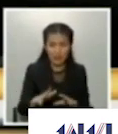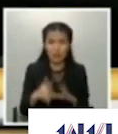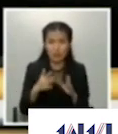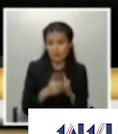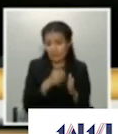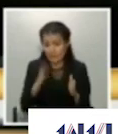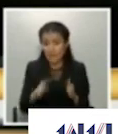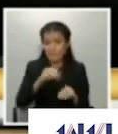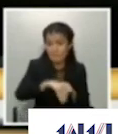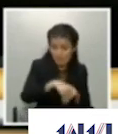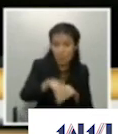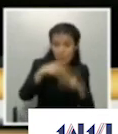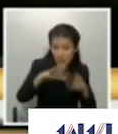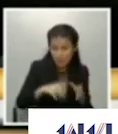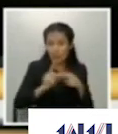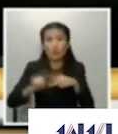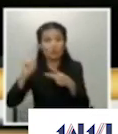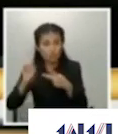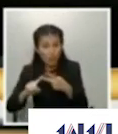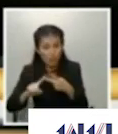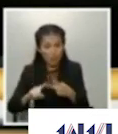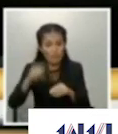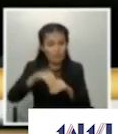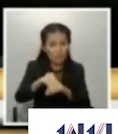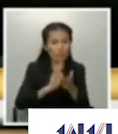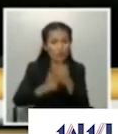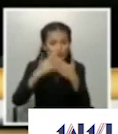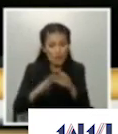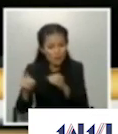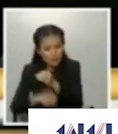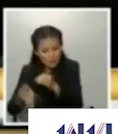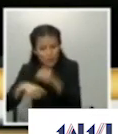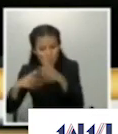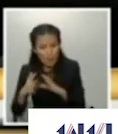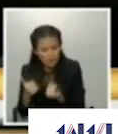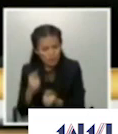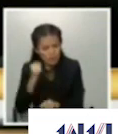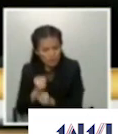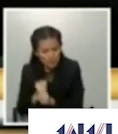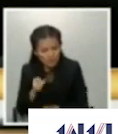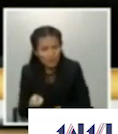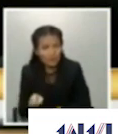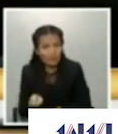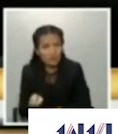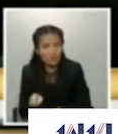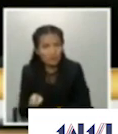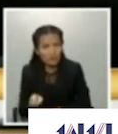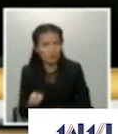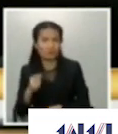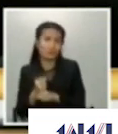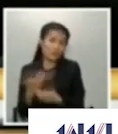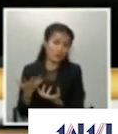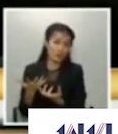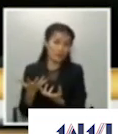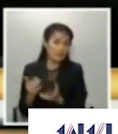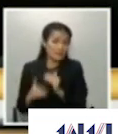แปรรูปเมื่อก่อนการผลิตตั้งเบื้องต้นต้องเรียนว่าเราไม่ได้มีการวิจัยวิเคราะห์